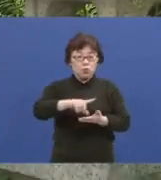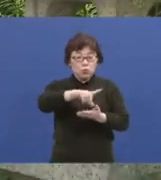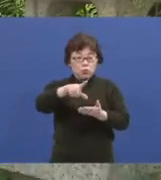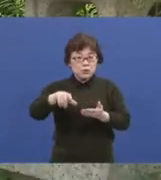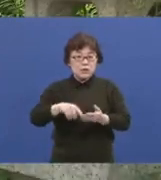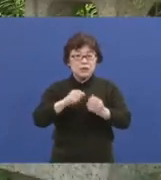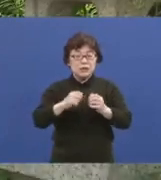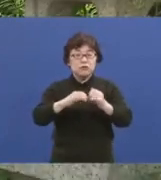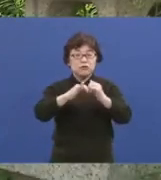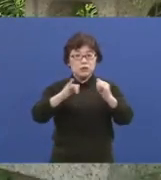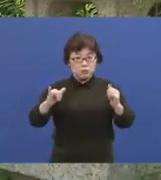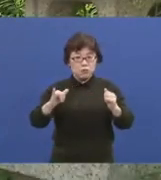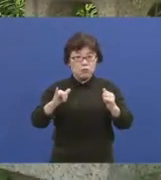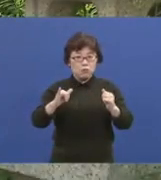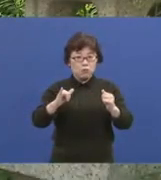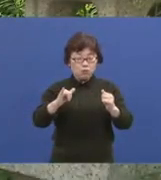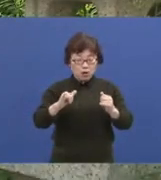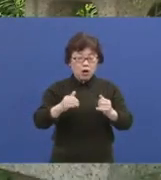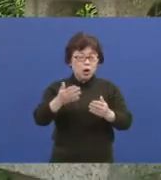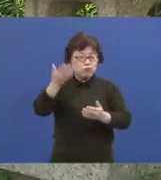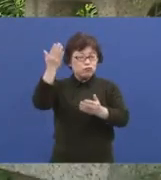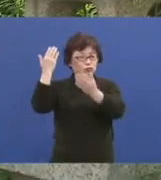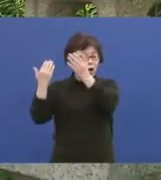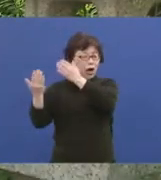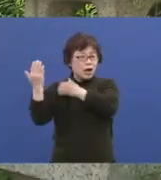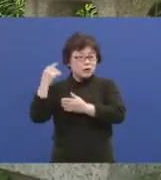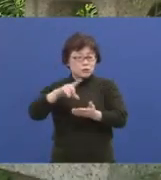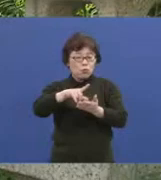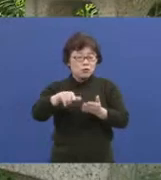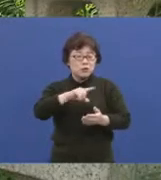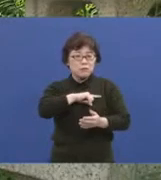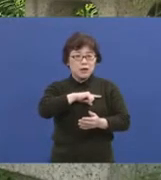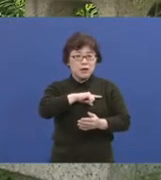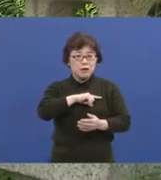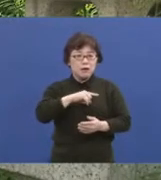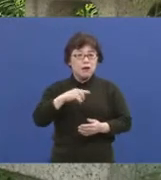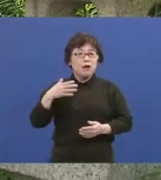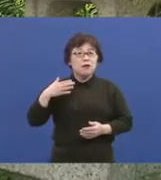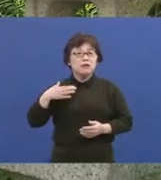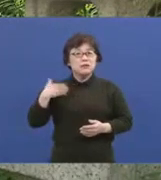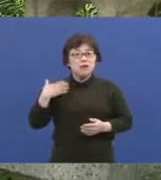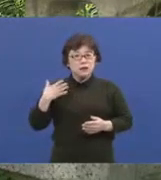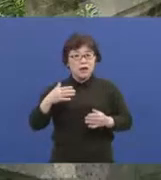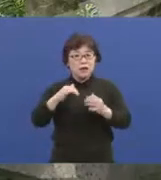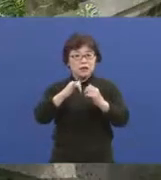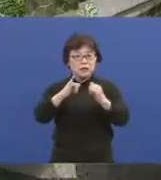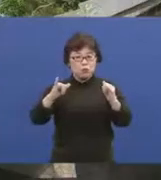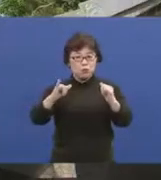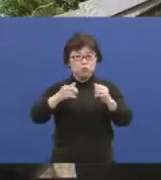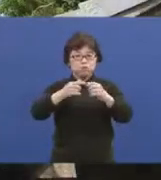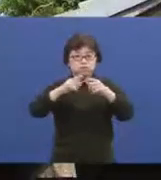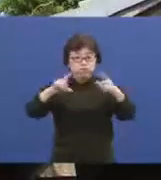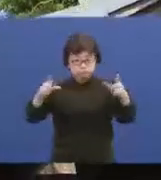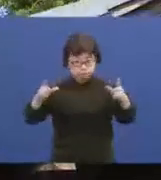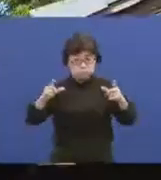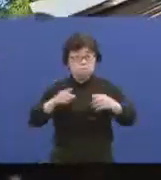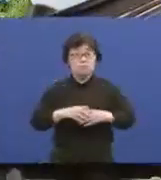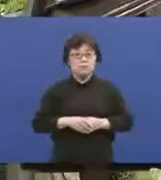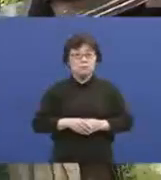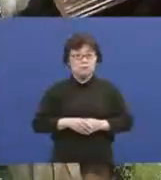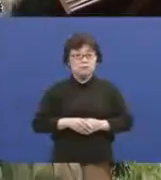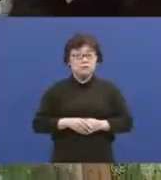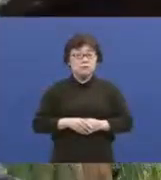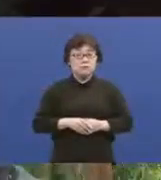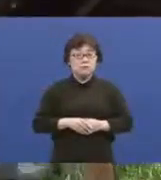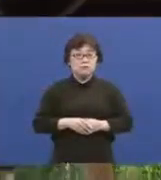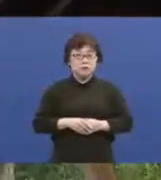の人でももうここがかつて服部という地名であったということを知らない人が相当増えているわけです。でそういう意味で